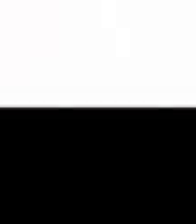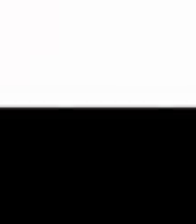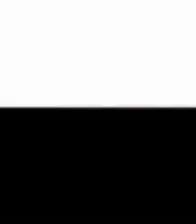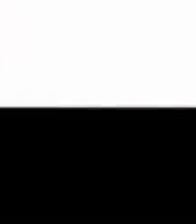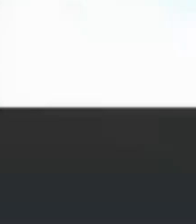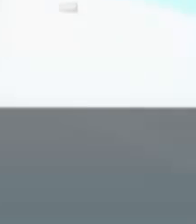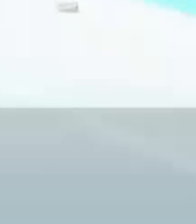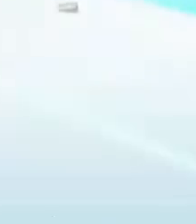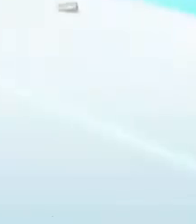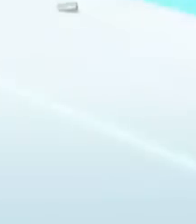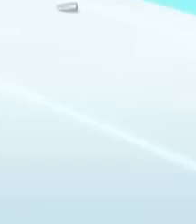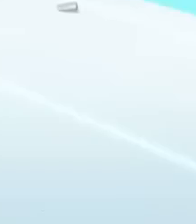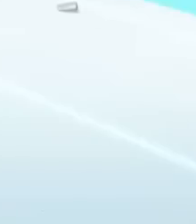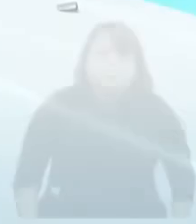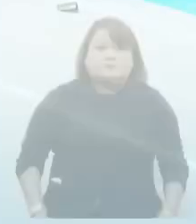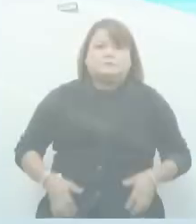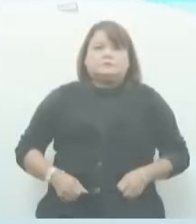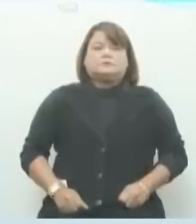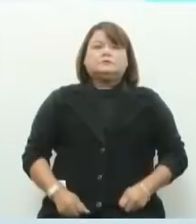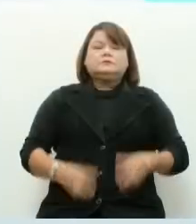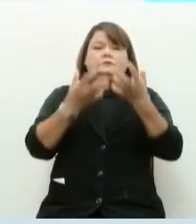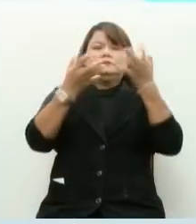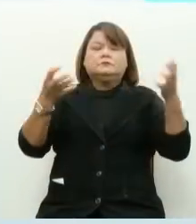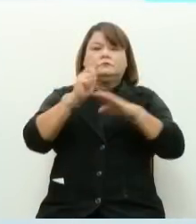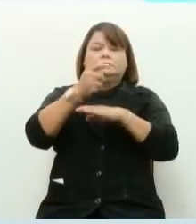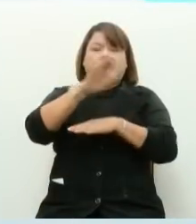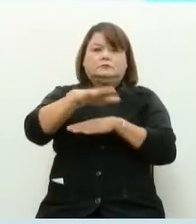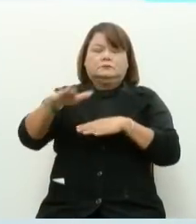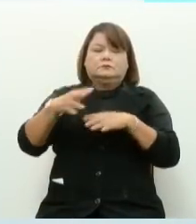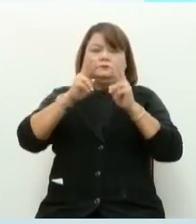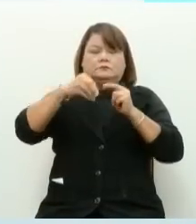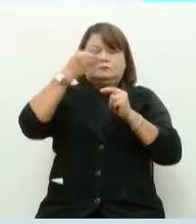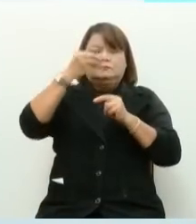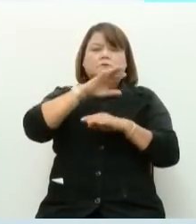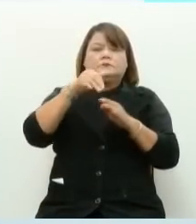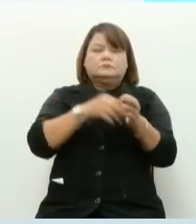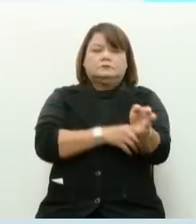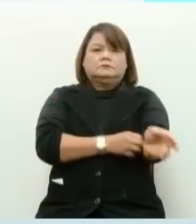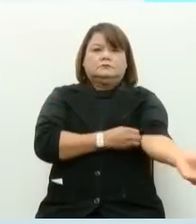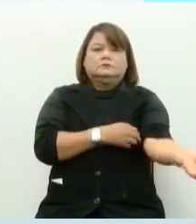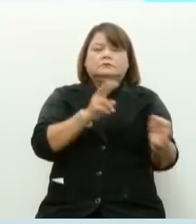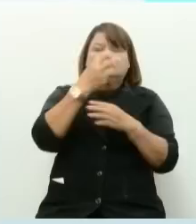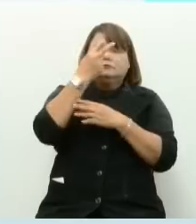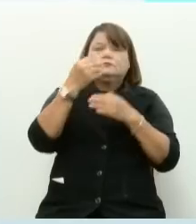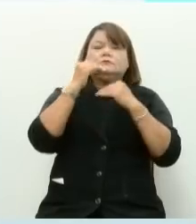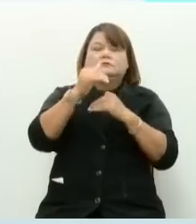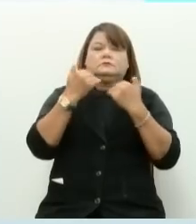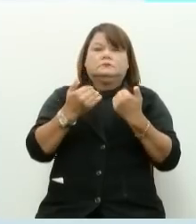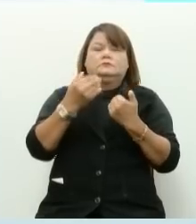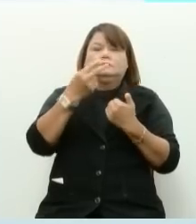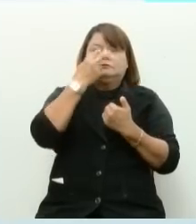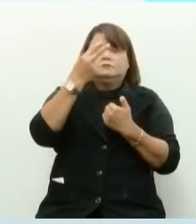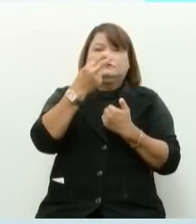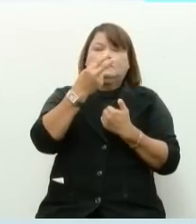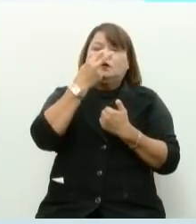ค่ะ นั่นคือกับอีกหนึ่งผลงานนะคะของน้องๆ นักเรียนของเรานั่นเองค่ะท่านผู้ชมคะมาจนถึงช่วงนี้นะคะเราจะไปรีวิ